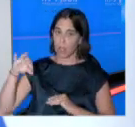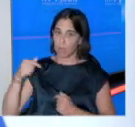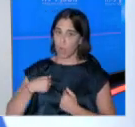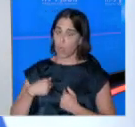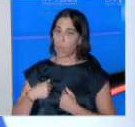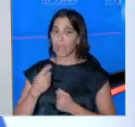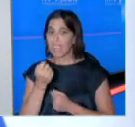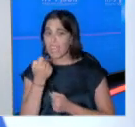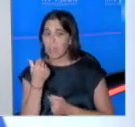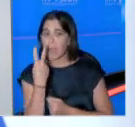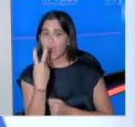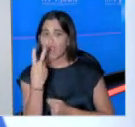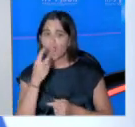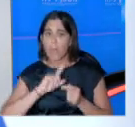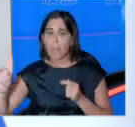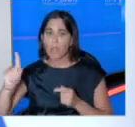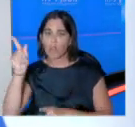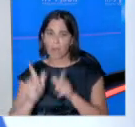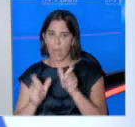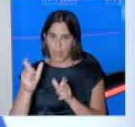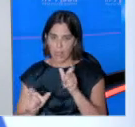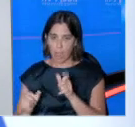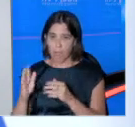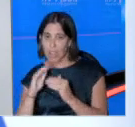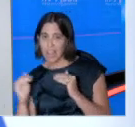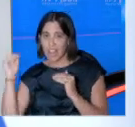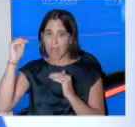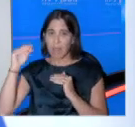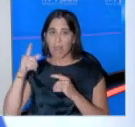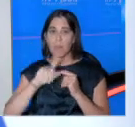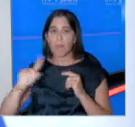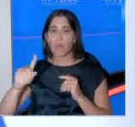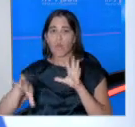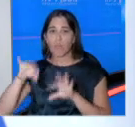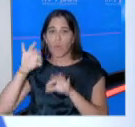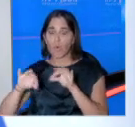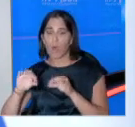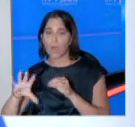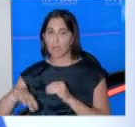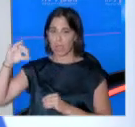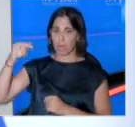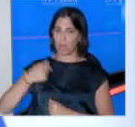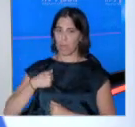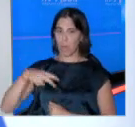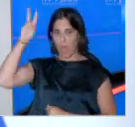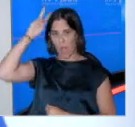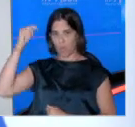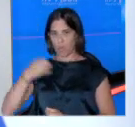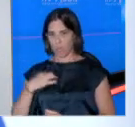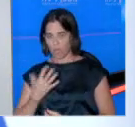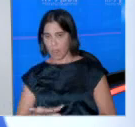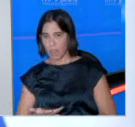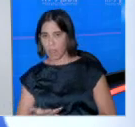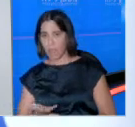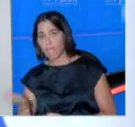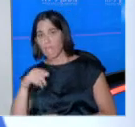כמעט 2 מיליון בני אדם. למעלה ממיליון בוחרים שהצביעו לרשותי, לליכוד בראשותי,